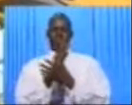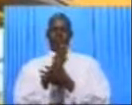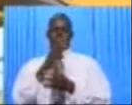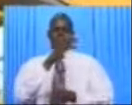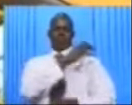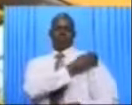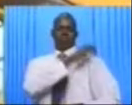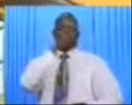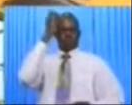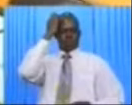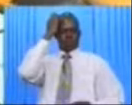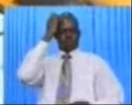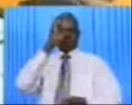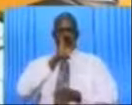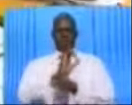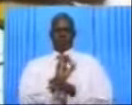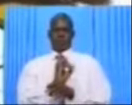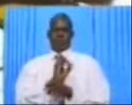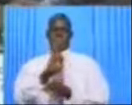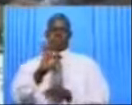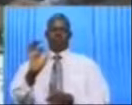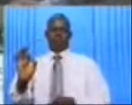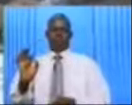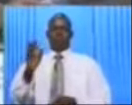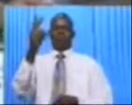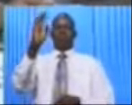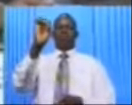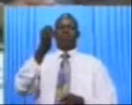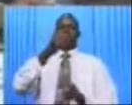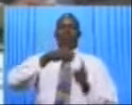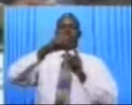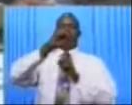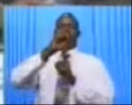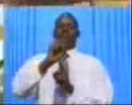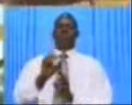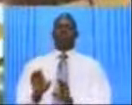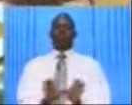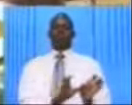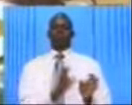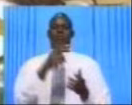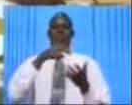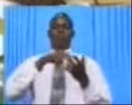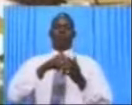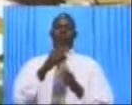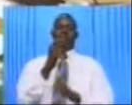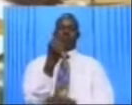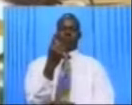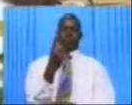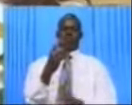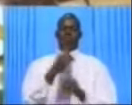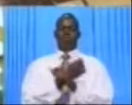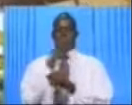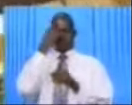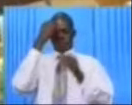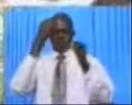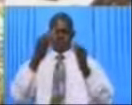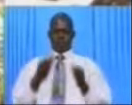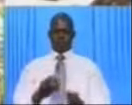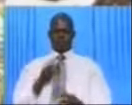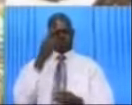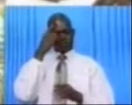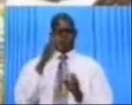d'État ivoiriens et burkinabés. Le deuxième sommet, tenu en 2011, avait permis de prendre des engagements pour